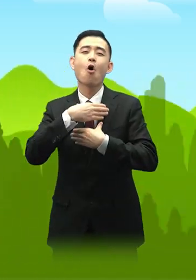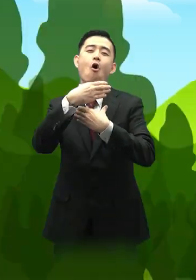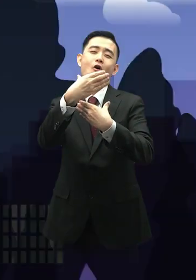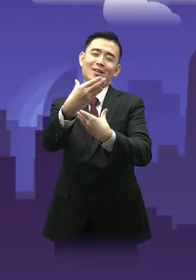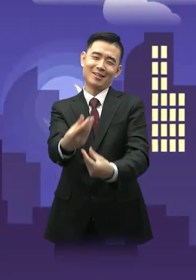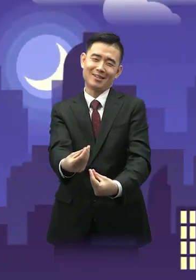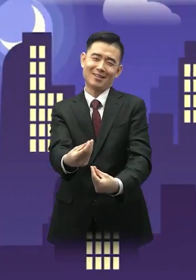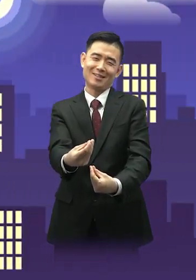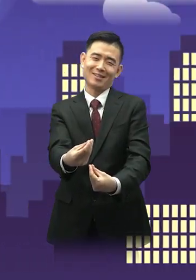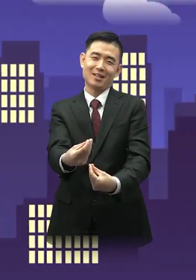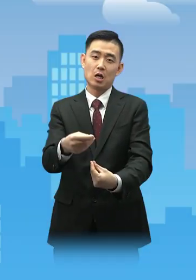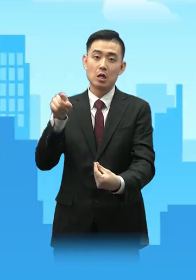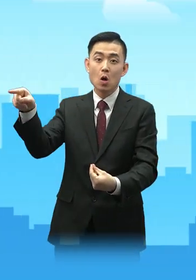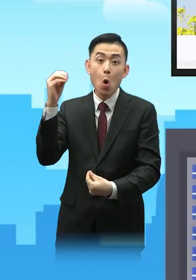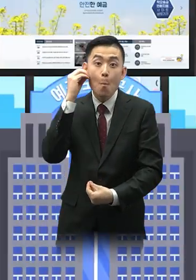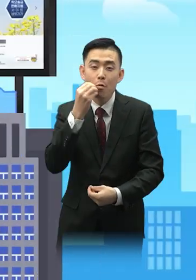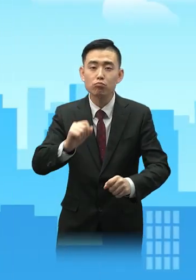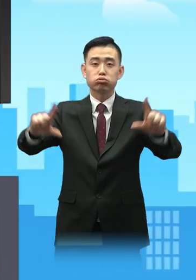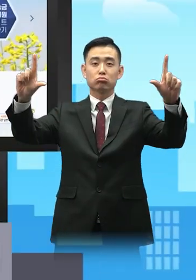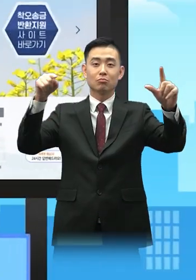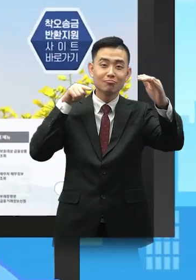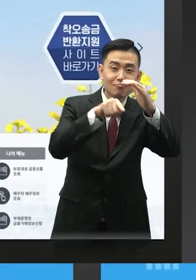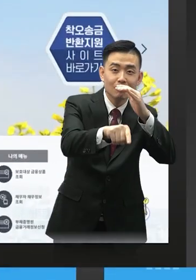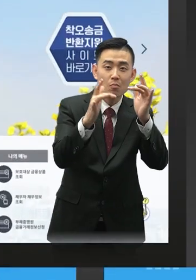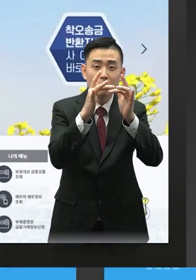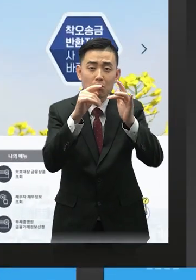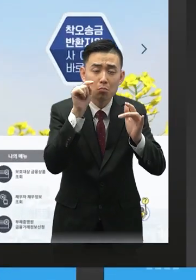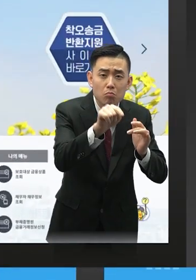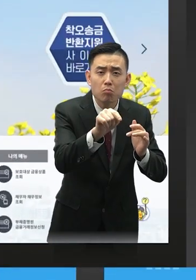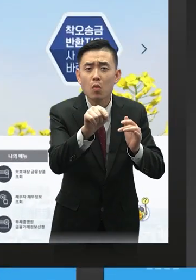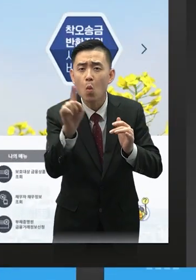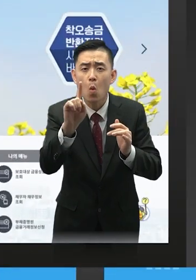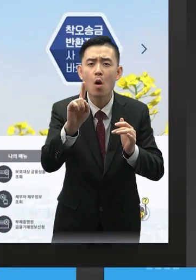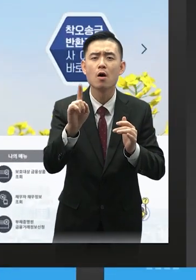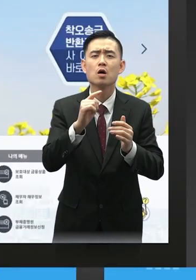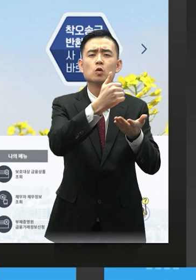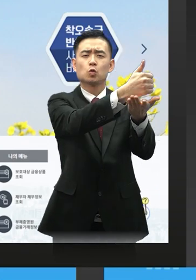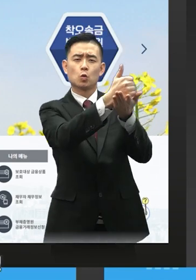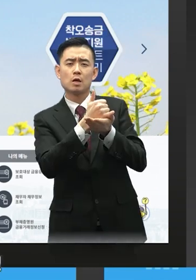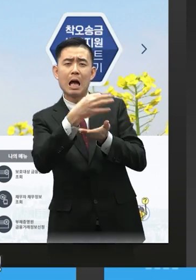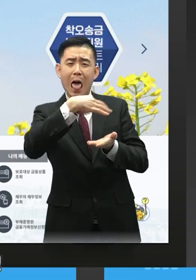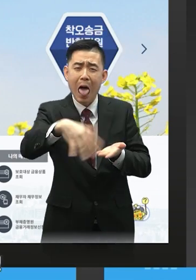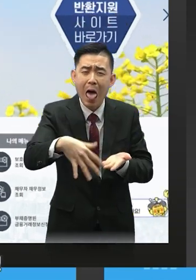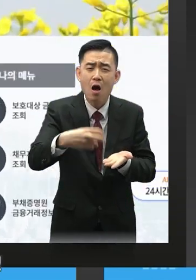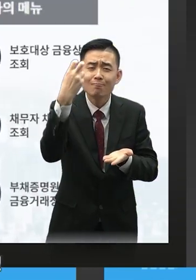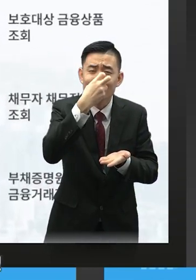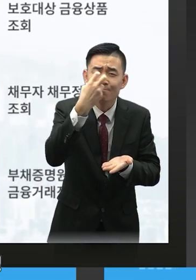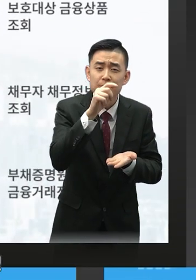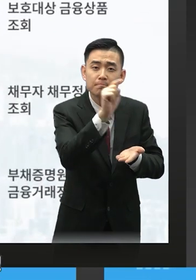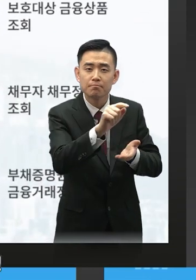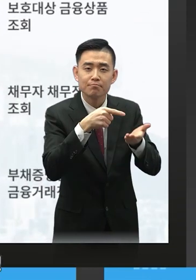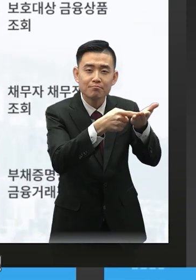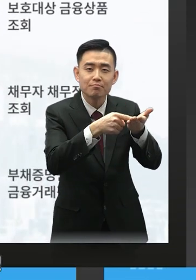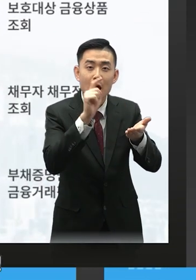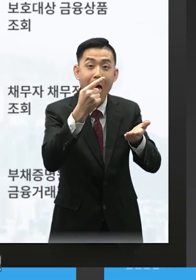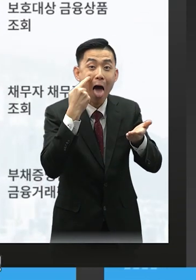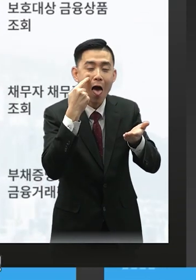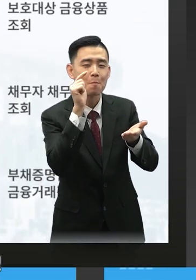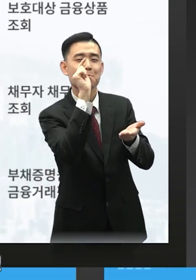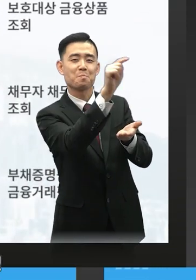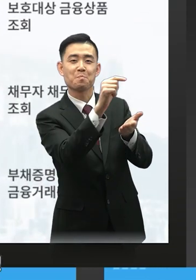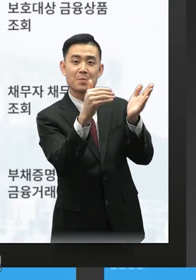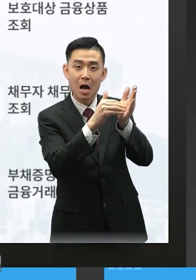언제든 어디서든 편리하게. 예금보험공사 홈페이지를 방문하셔서 고객 미수령금 통합조회